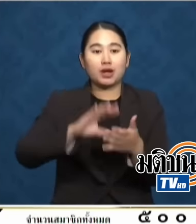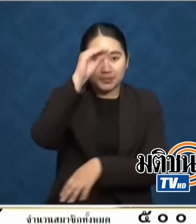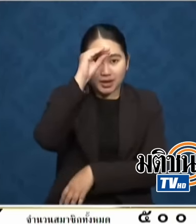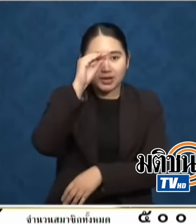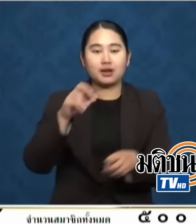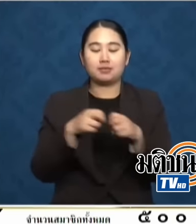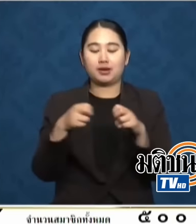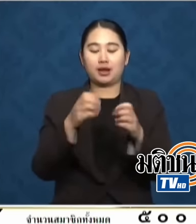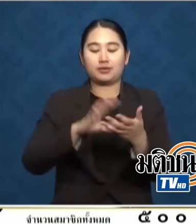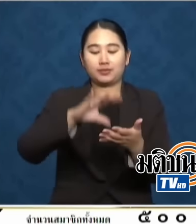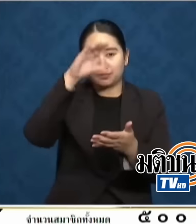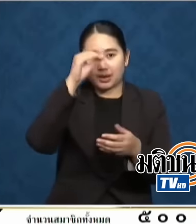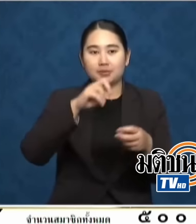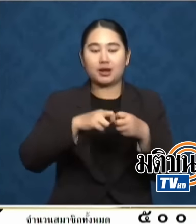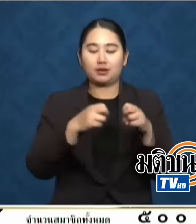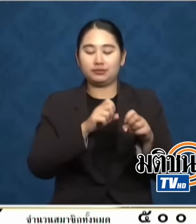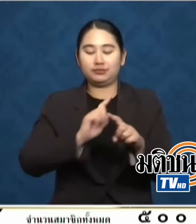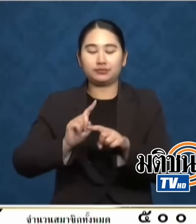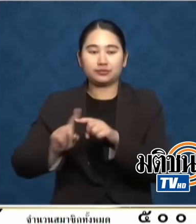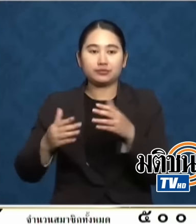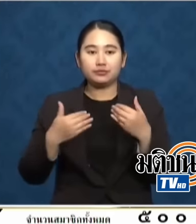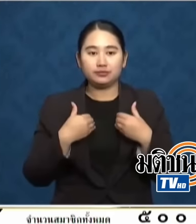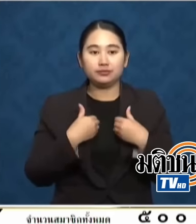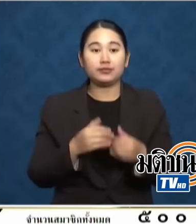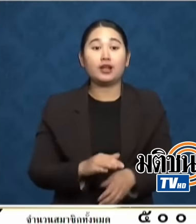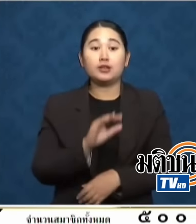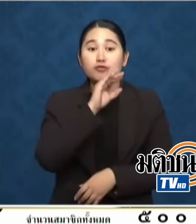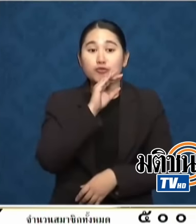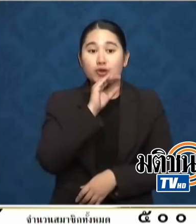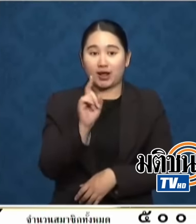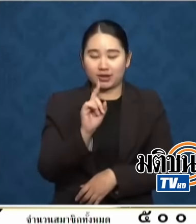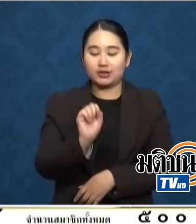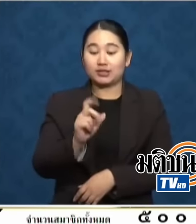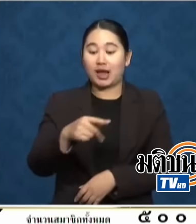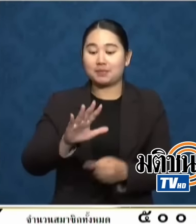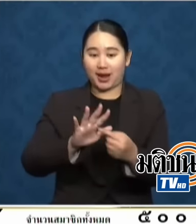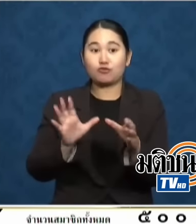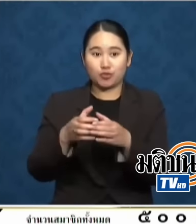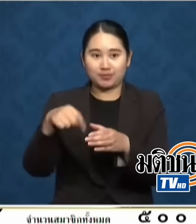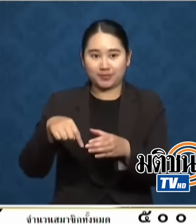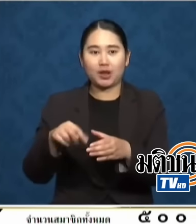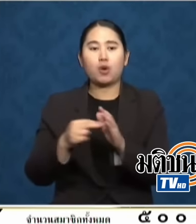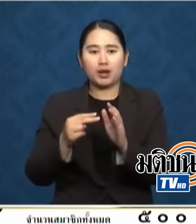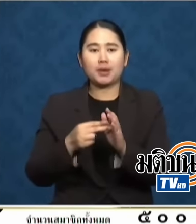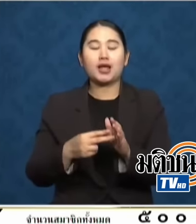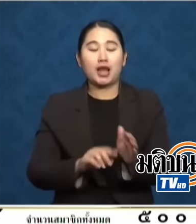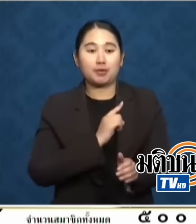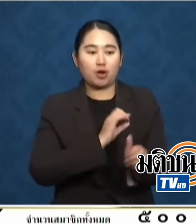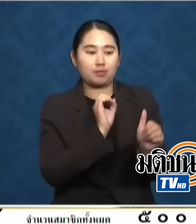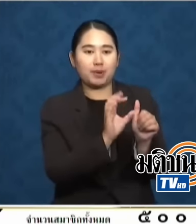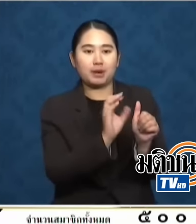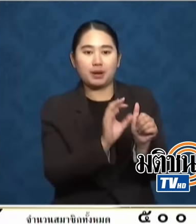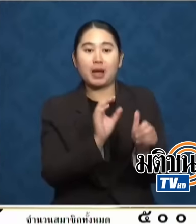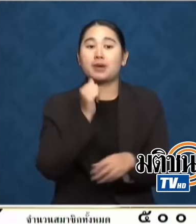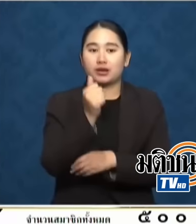ปัญหาการศึกษามีมากถ้าหากว่ามีสภาที่ปรึกษาเขาจะสามารถเสนอความเห็นต่อสอบต.ได้และจะ